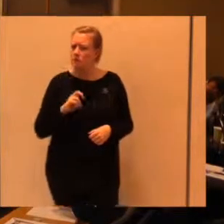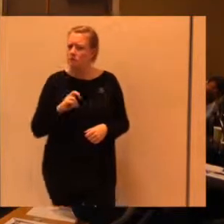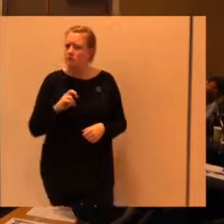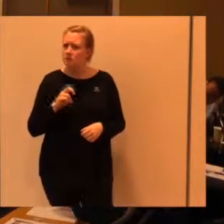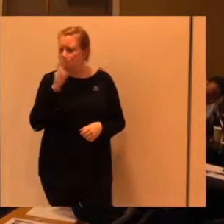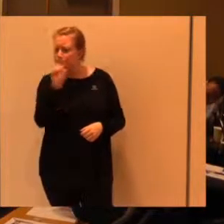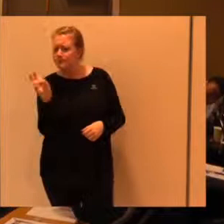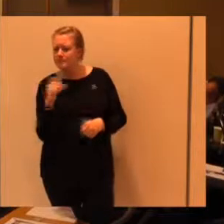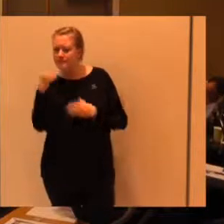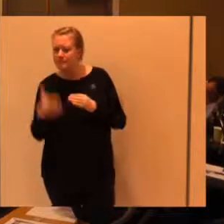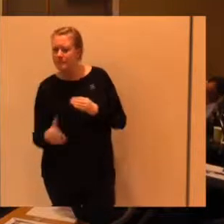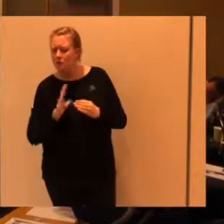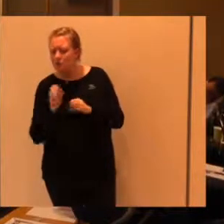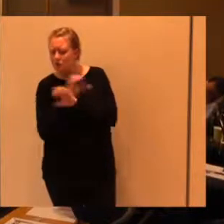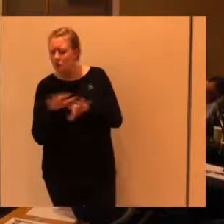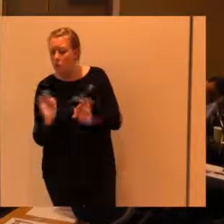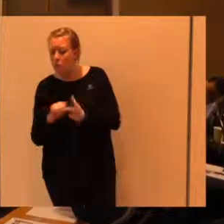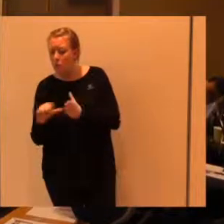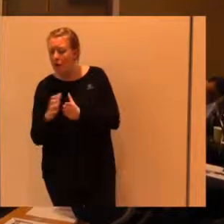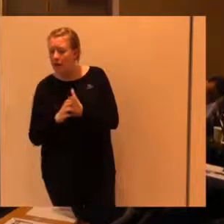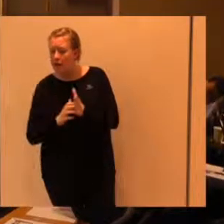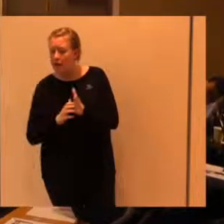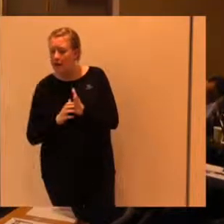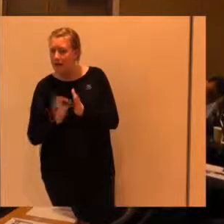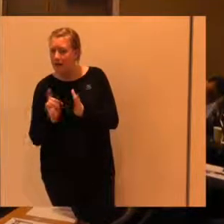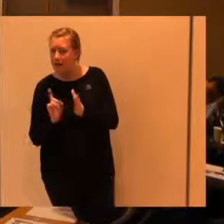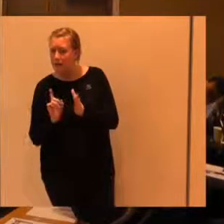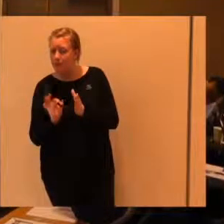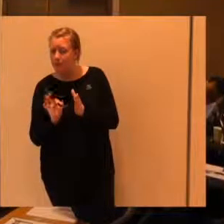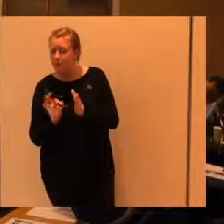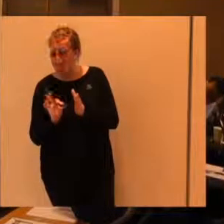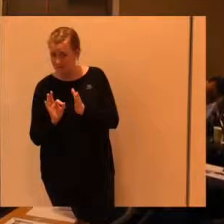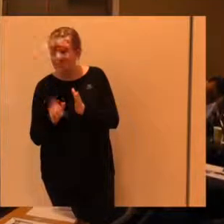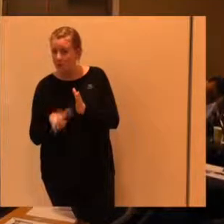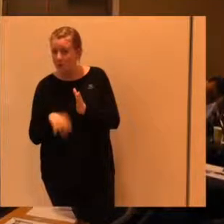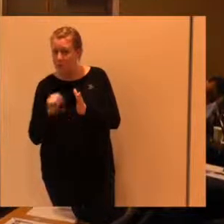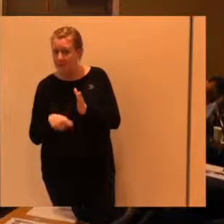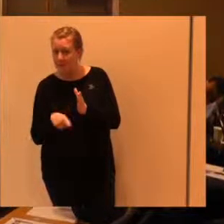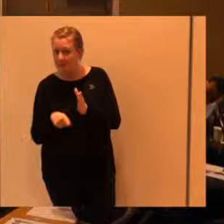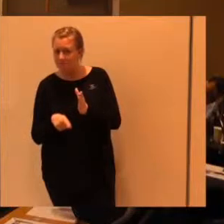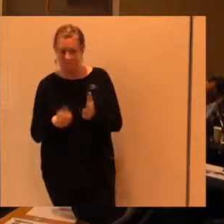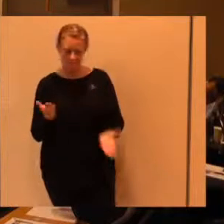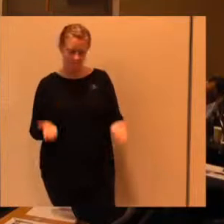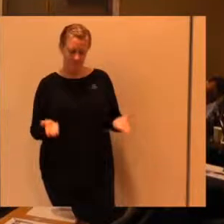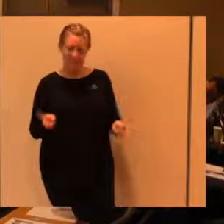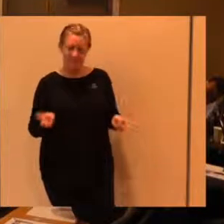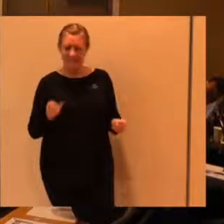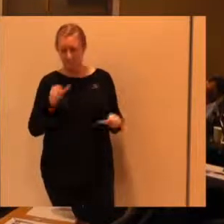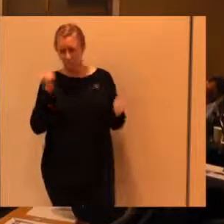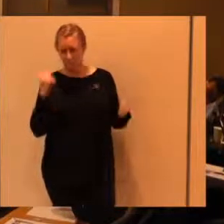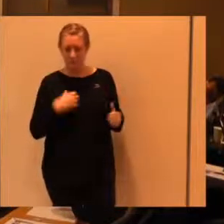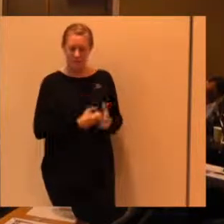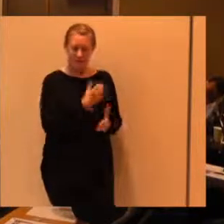sida som handlar om information om hur man betalar räkningar. Det var uppgiften. Vi tyckte den var ungefär lika svår som